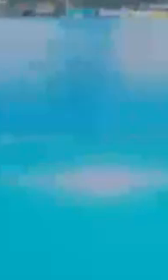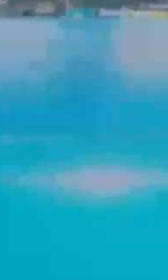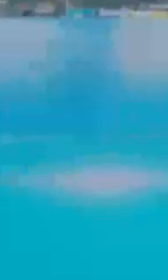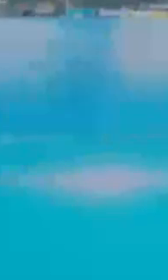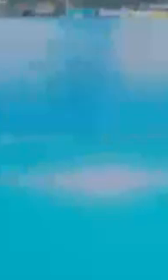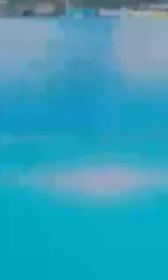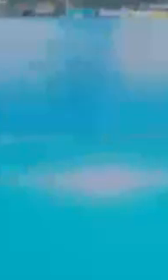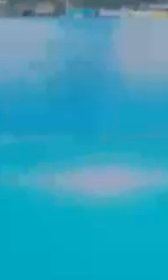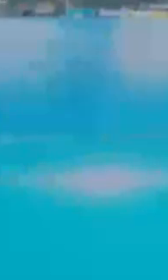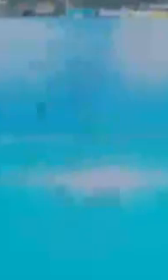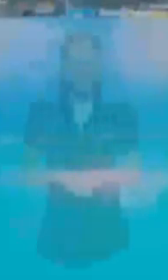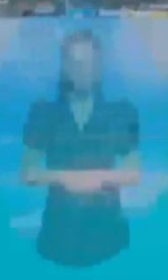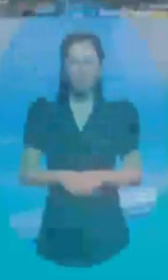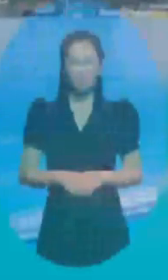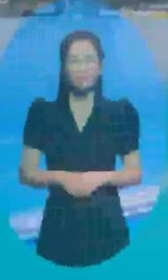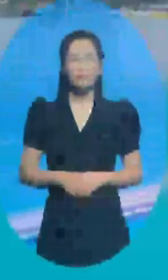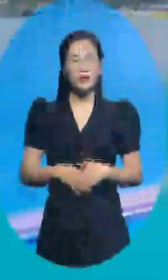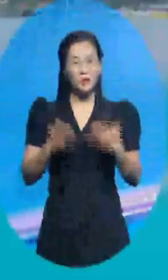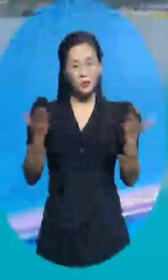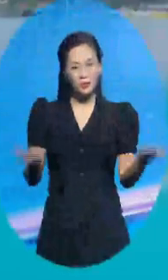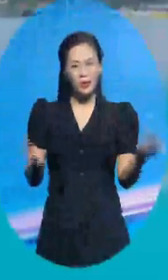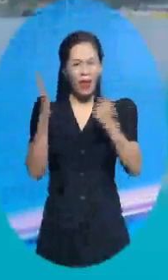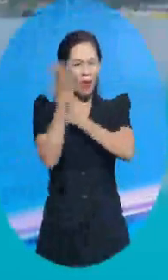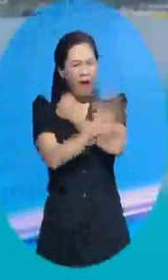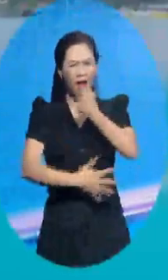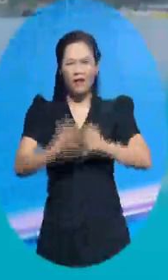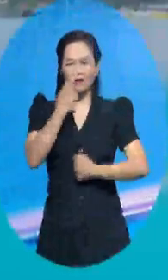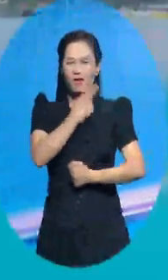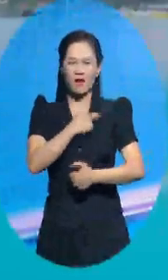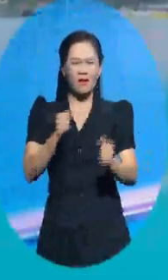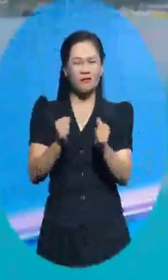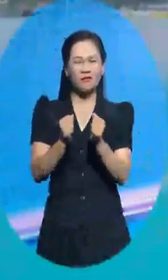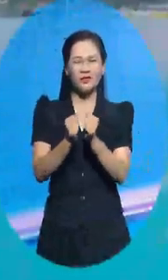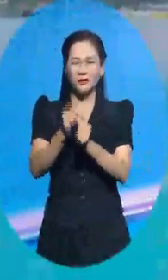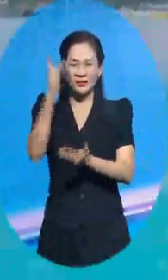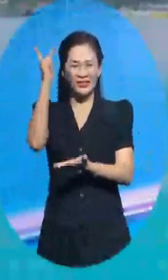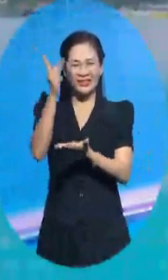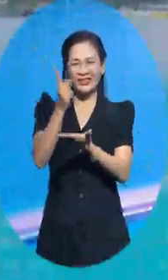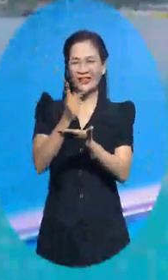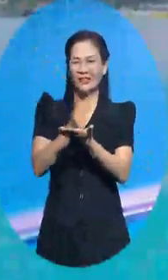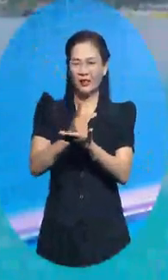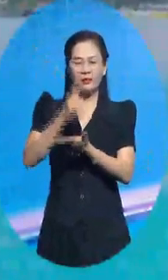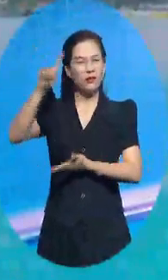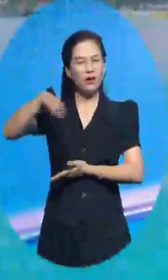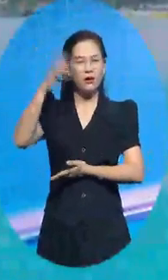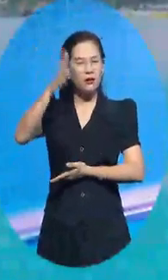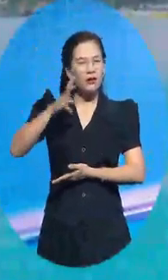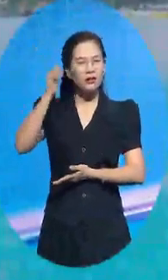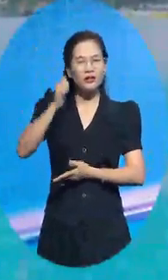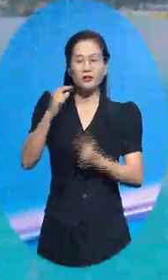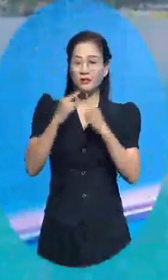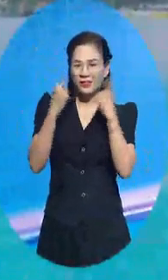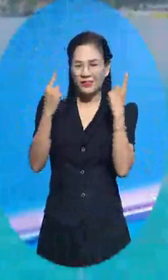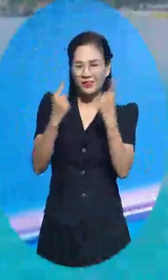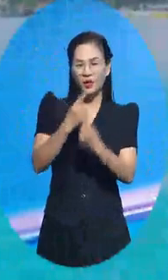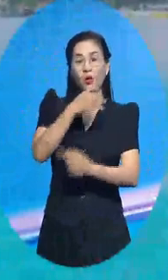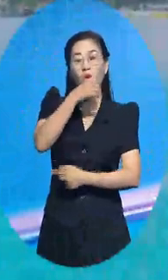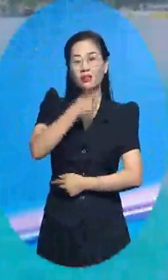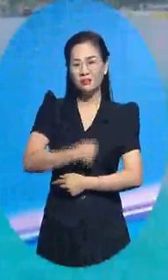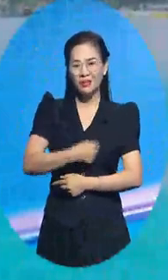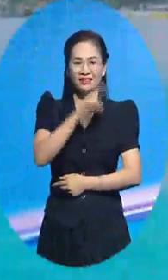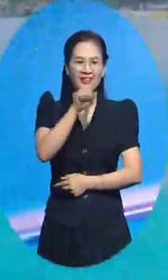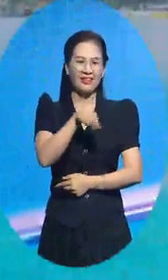Thưa quý vị, hôm nay toàn đảng, toàn quân và toàn dân ta kỷ niệm trọng thể 133 năm ngày sinh Chủ tịch Hồ Chí Minh, 19 tháng